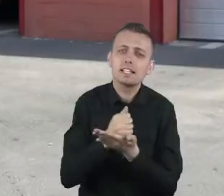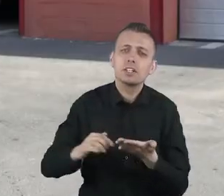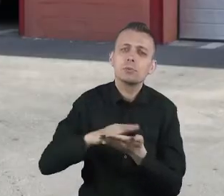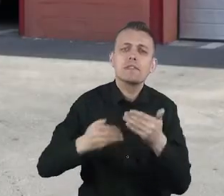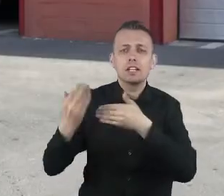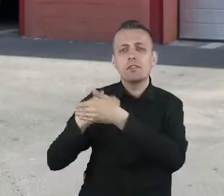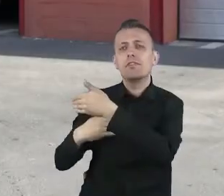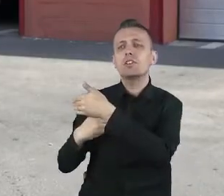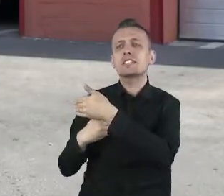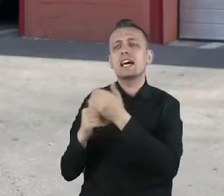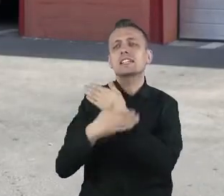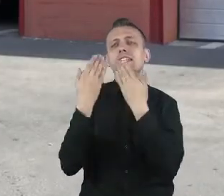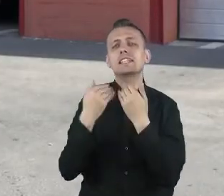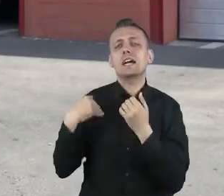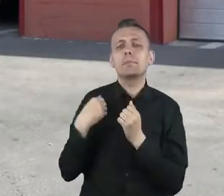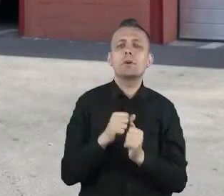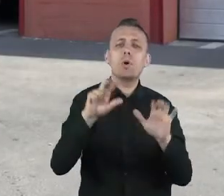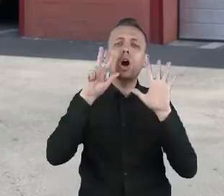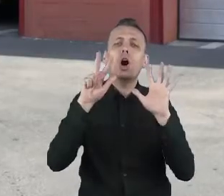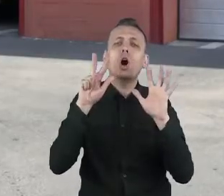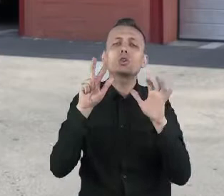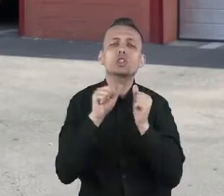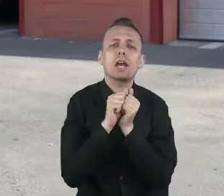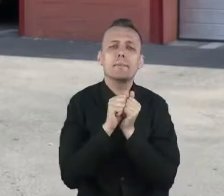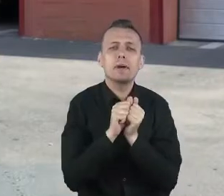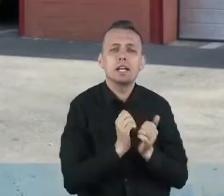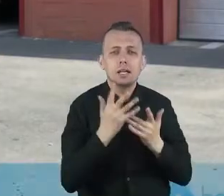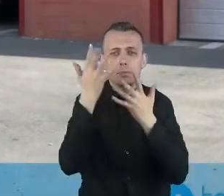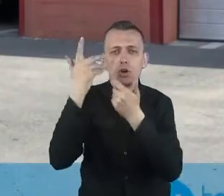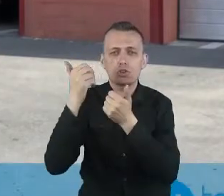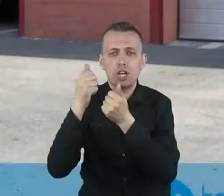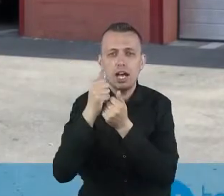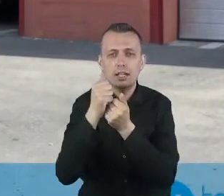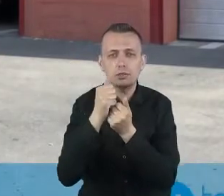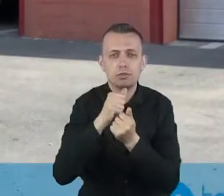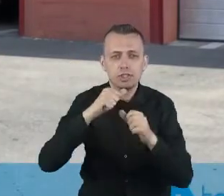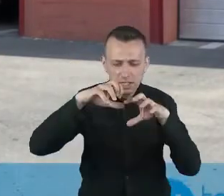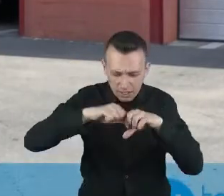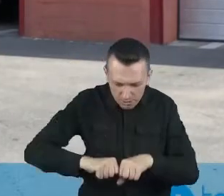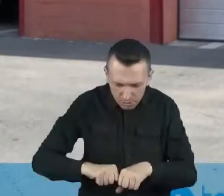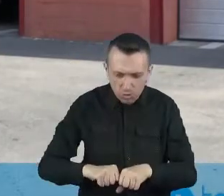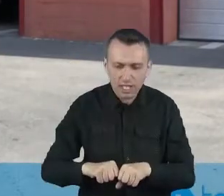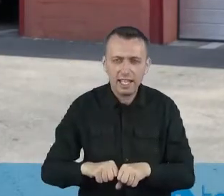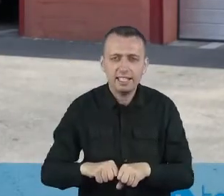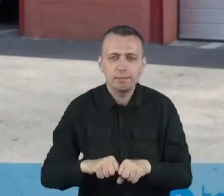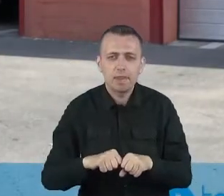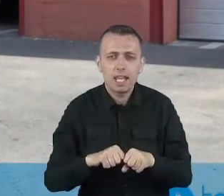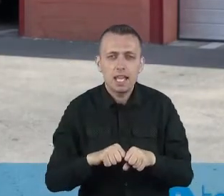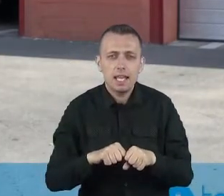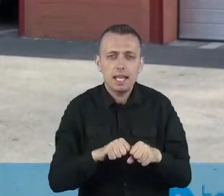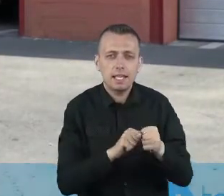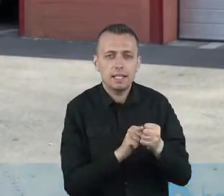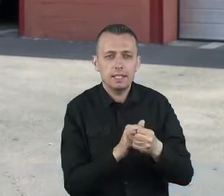odnotowaliśmy aż 8 pożarów suchej trawy, pozostałości po zimie